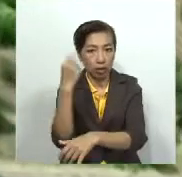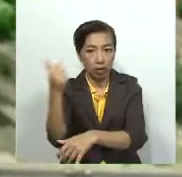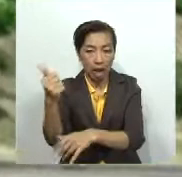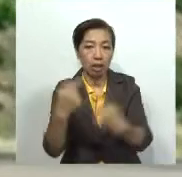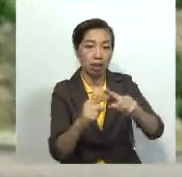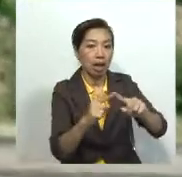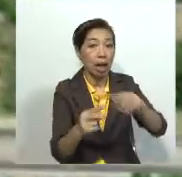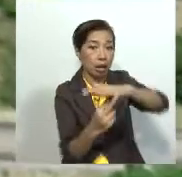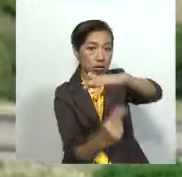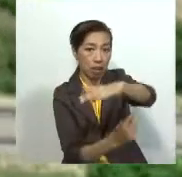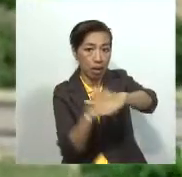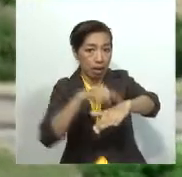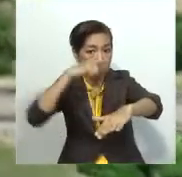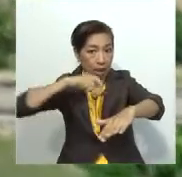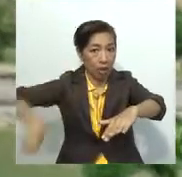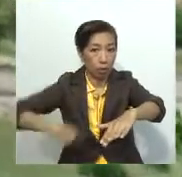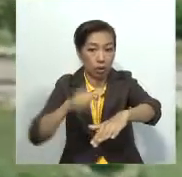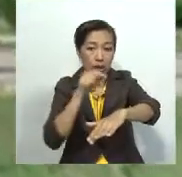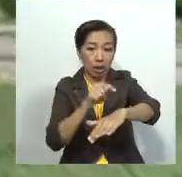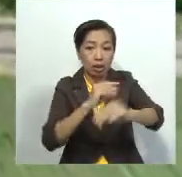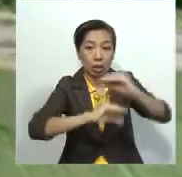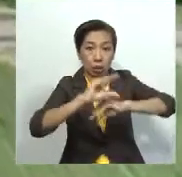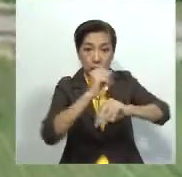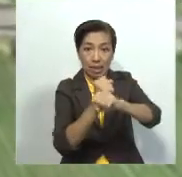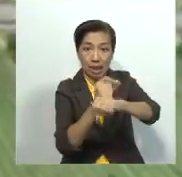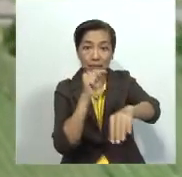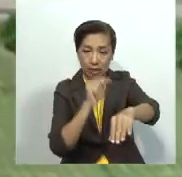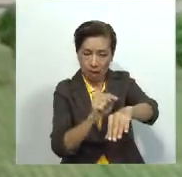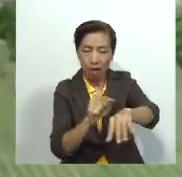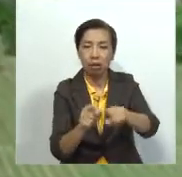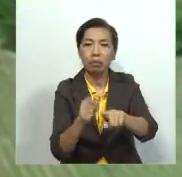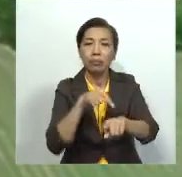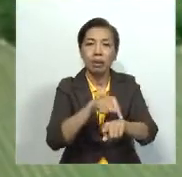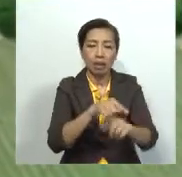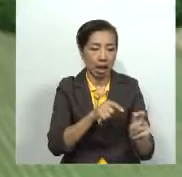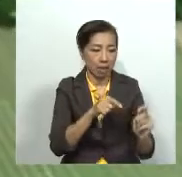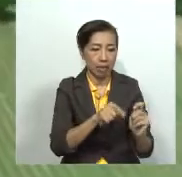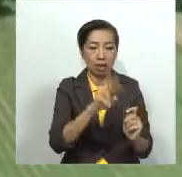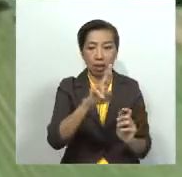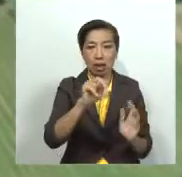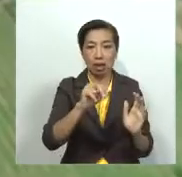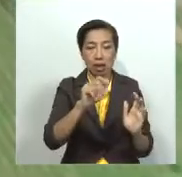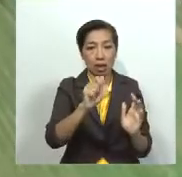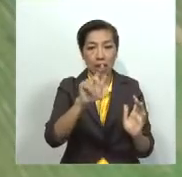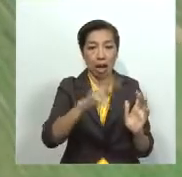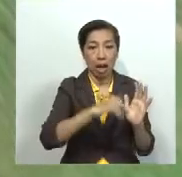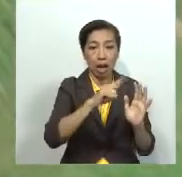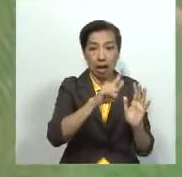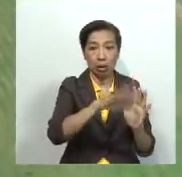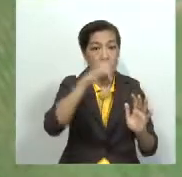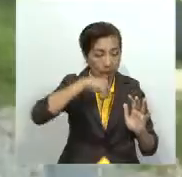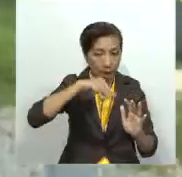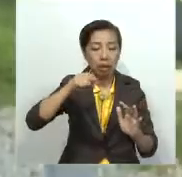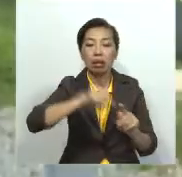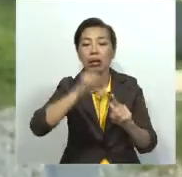ว่าโครงการสะพานมิตรภาพไทยกัมพูชาบ้านหนองเอี่ยนสตึงบดเนี่ยนะครับซึ่งเชื่อมระหว่างอำเภออรัญญประเทศจังหวัดสระแก้วแล้วก็เมืองปอยเป็ด